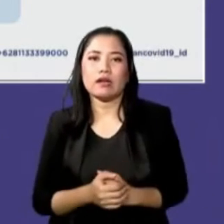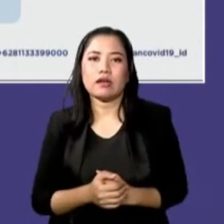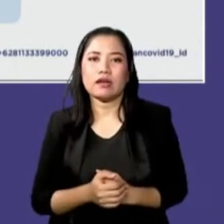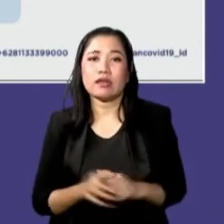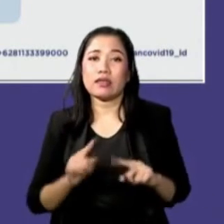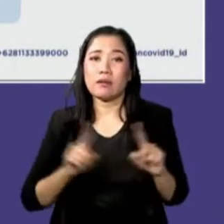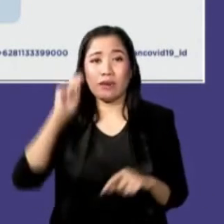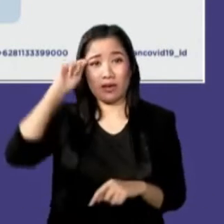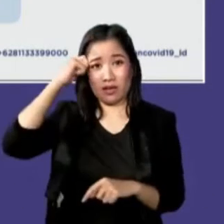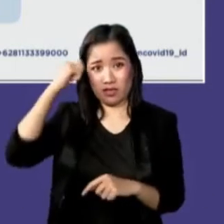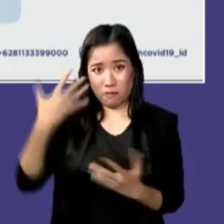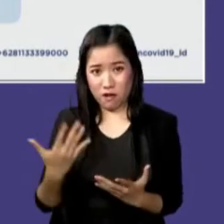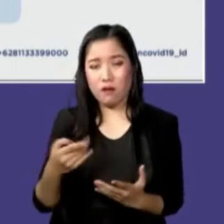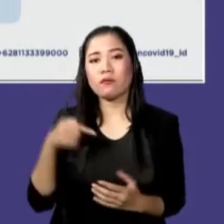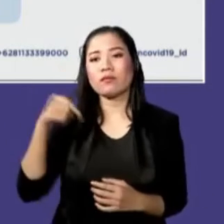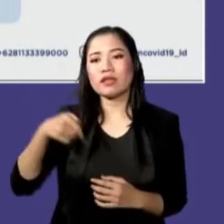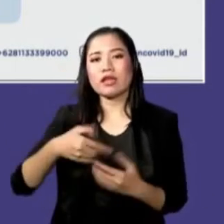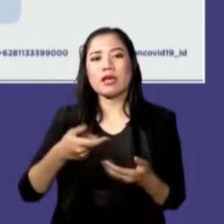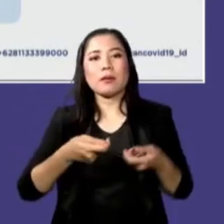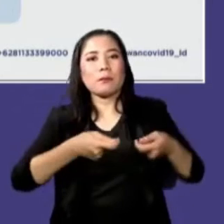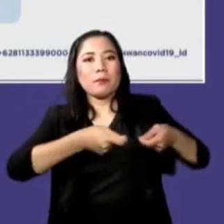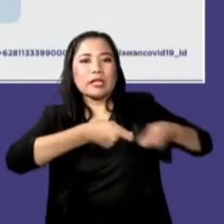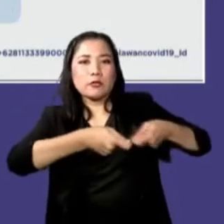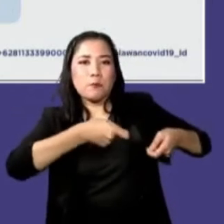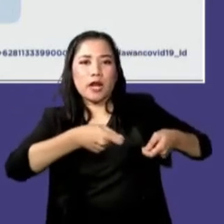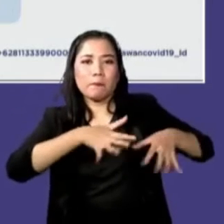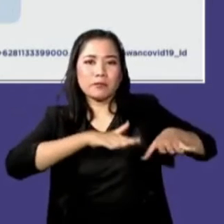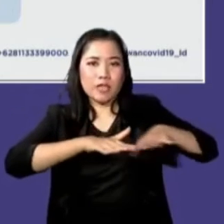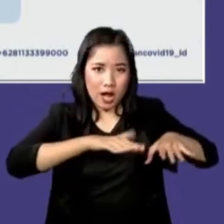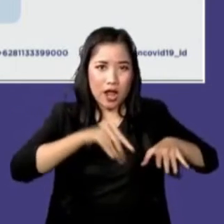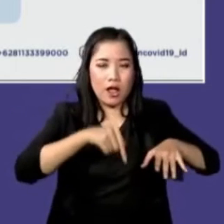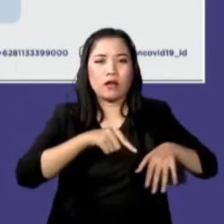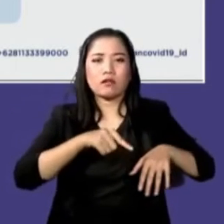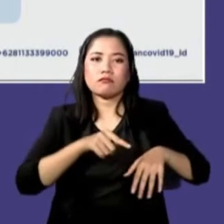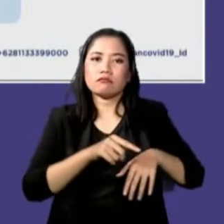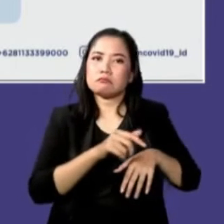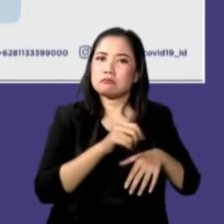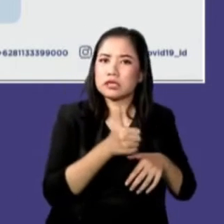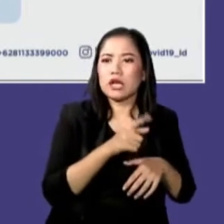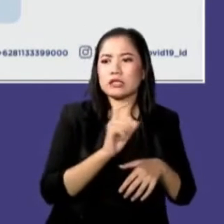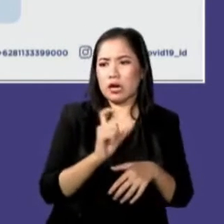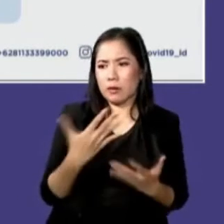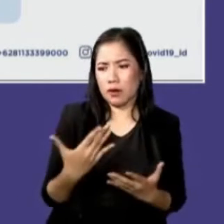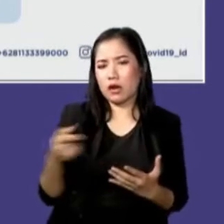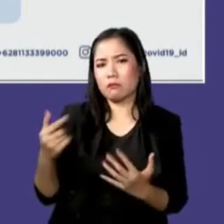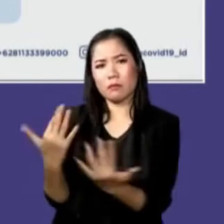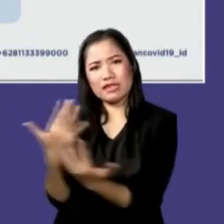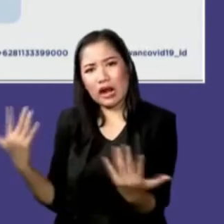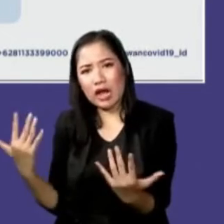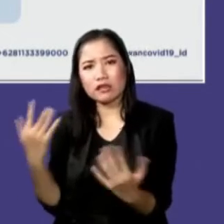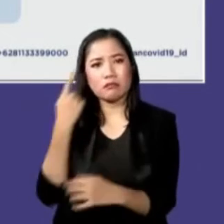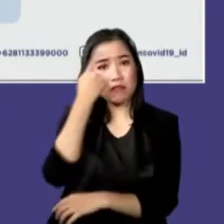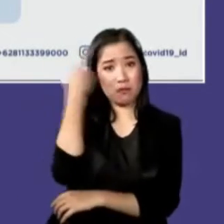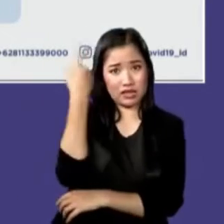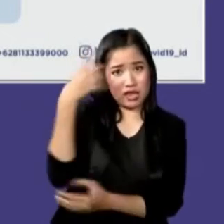Namun perlu diingat, manajemen bencana akan lebih sempurna dengan adanya keterlibatan masyarakat dan pemerintah daerah